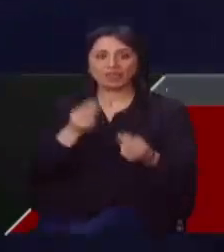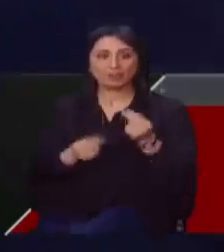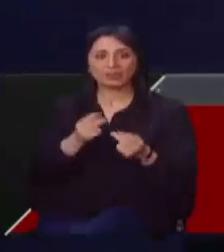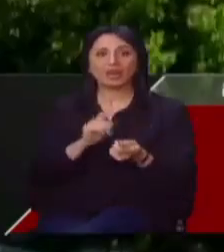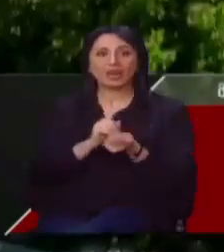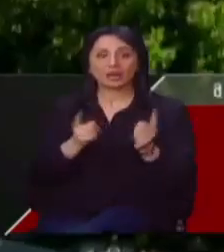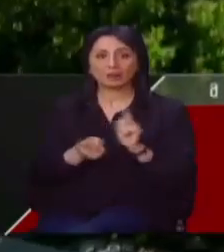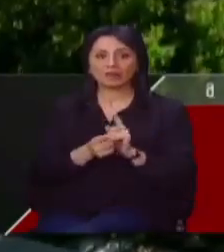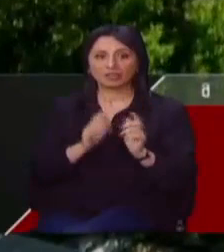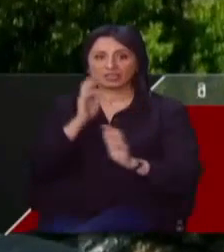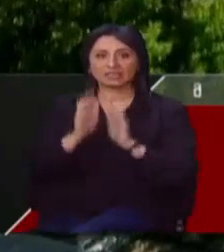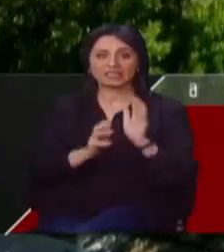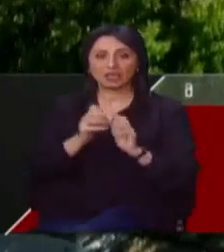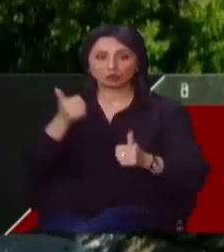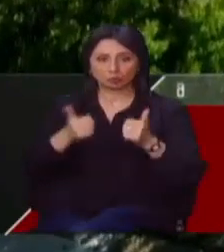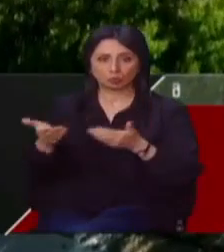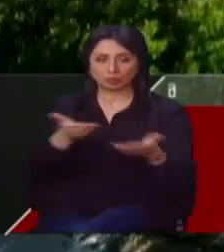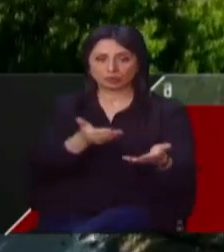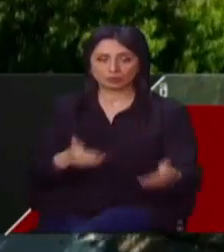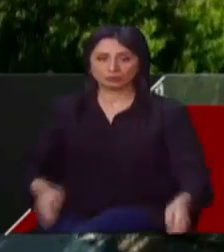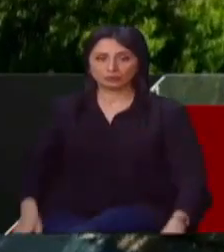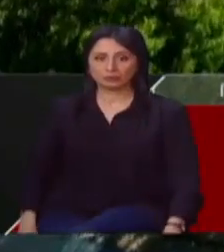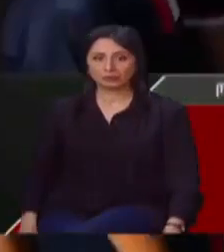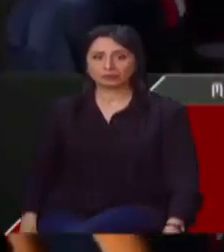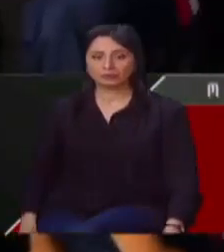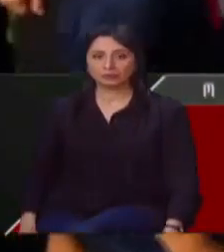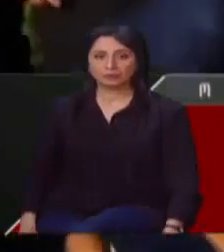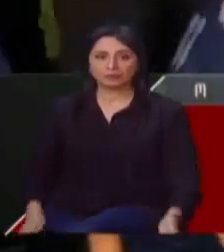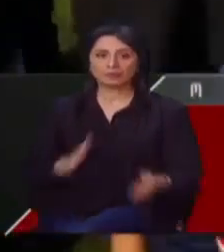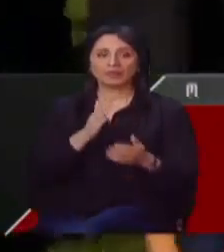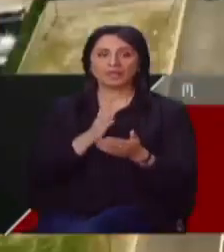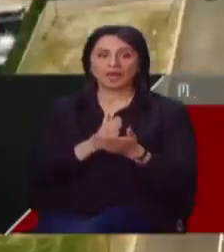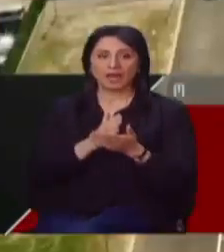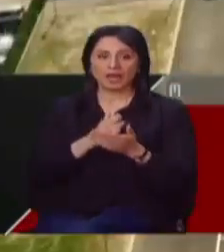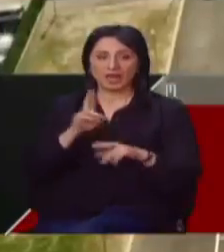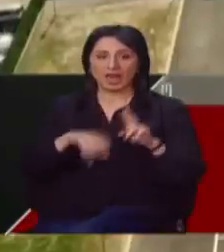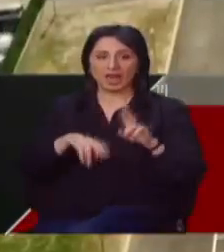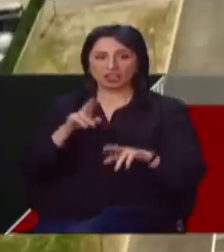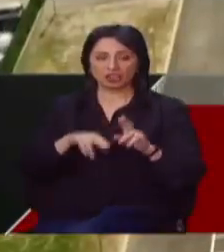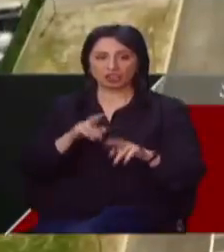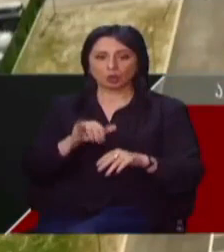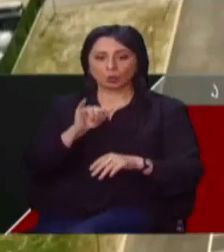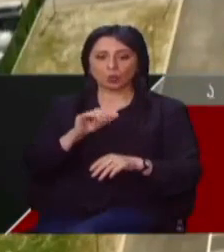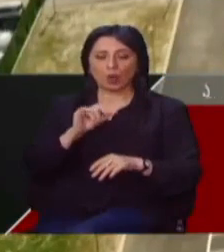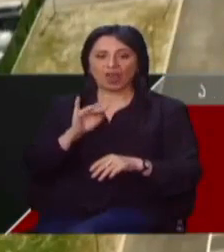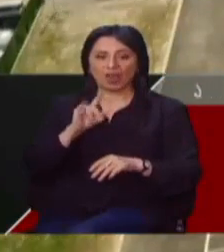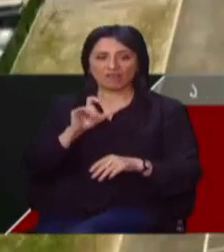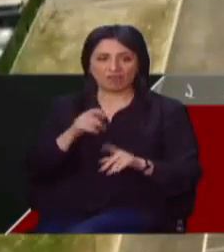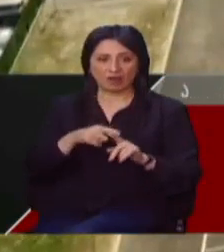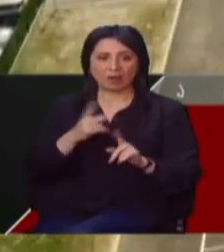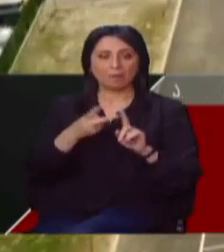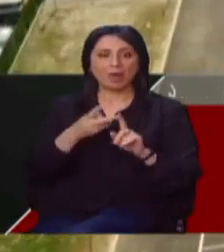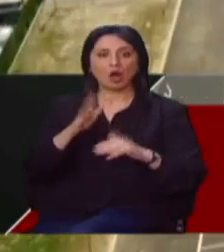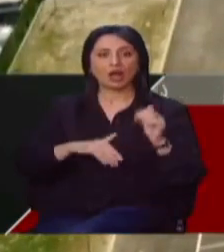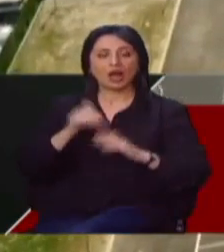თამაშებს, არამედ საერთაშორისო ტურნირებსაც. არის აშენებული როგორც უეფას მეორე კატეგორიის